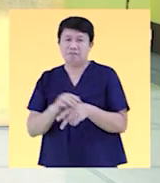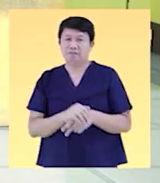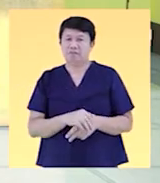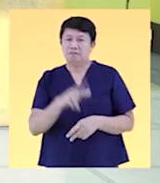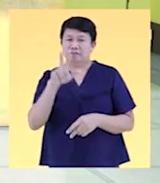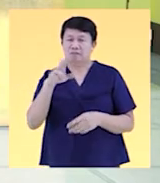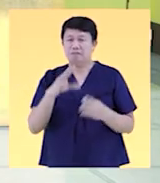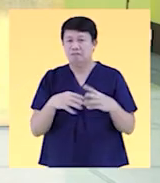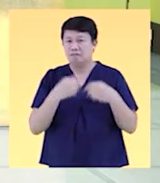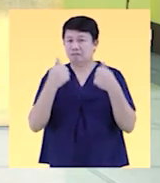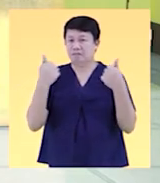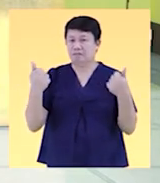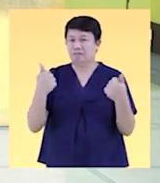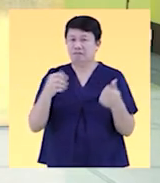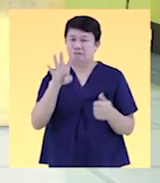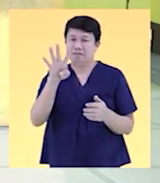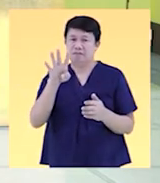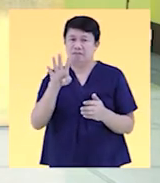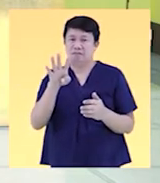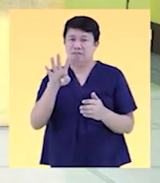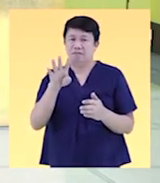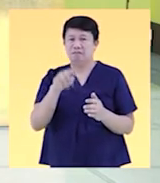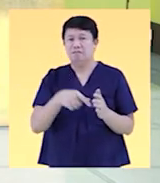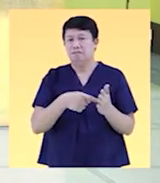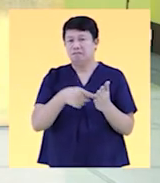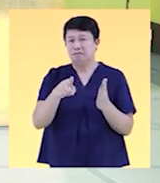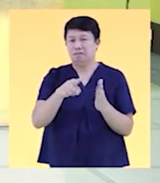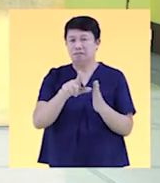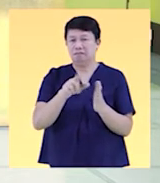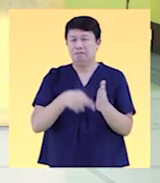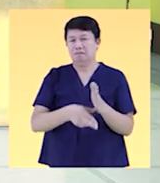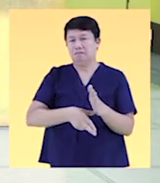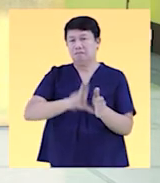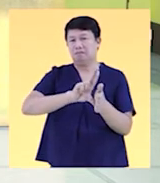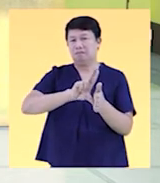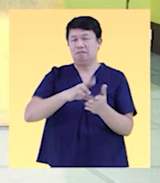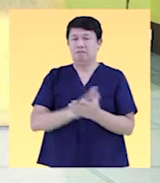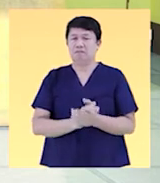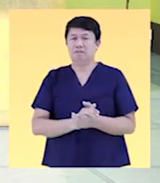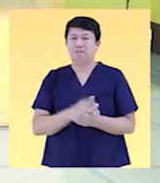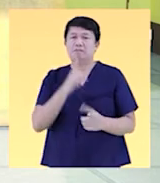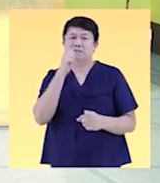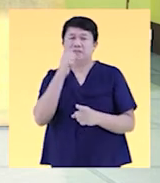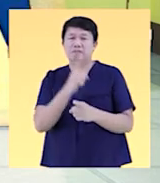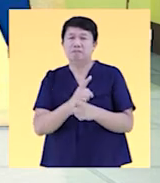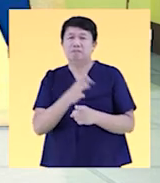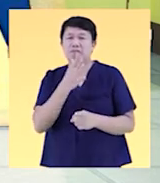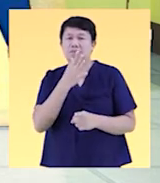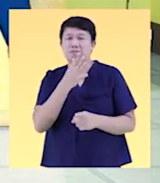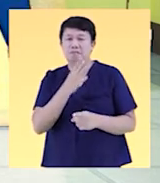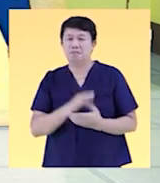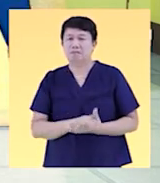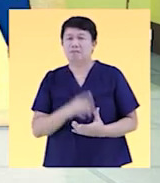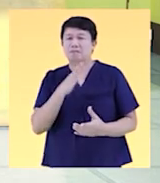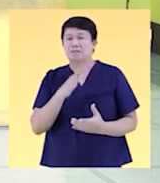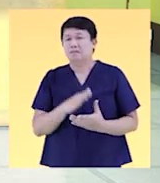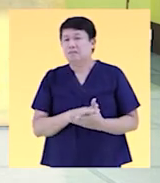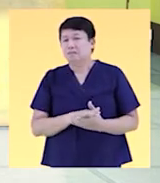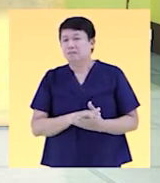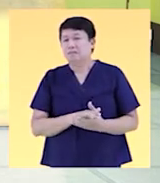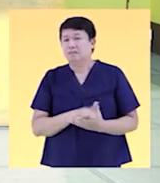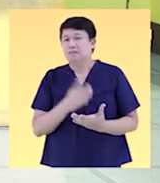solve, at check or look back. Tama po ba, Inay? Tama,